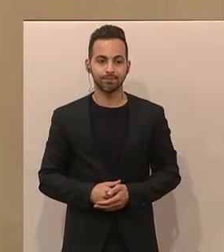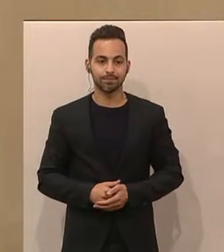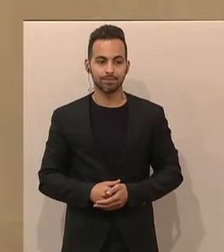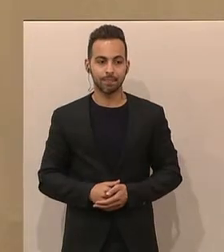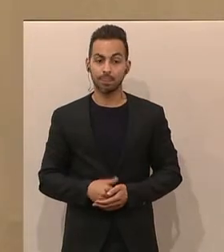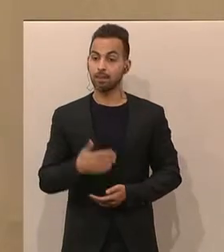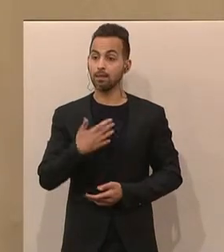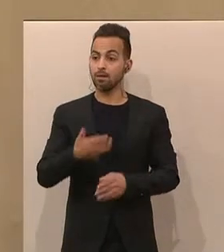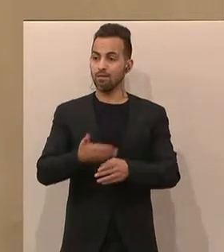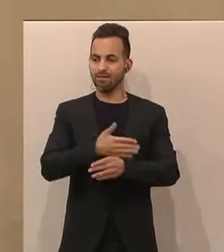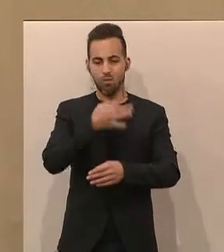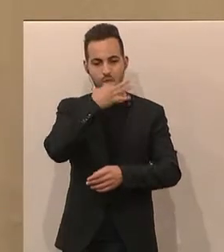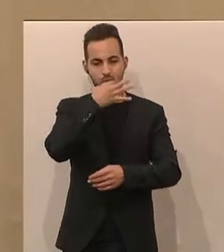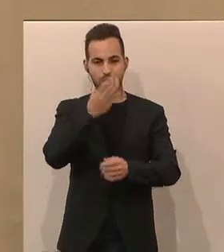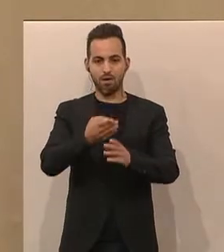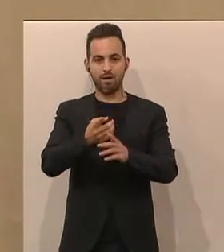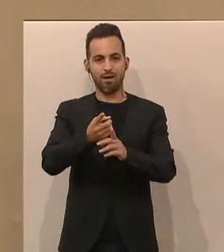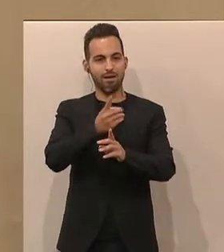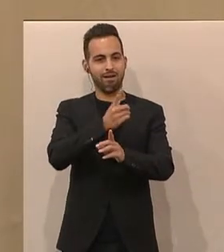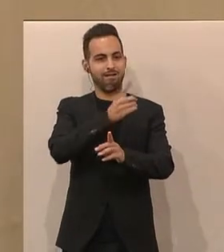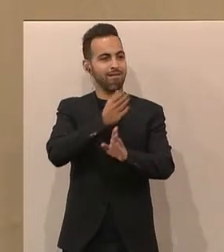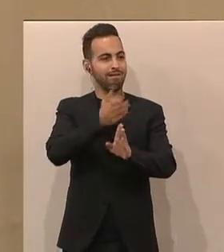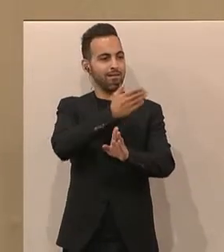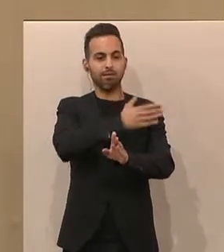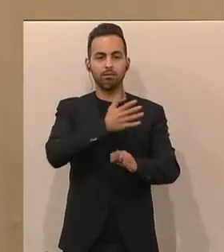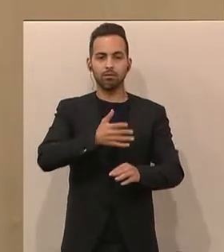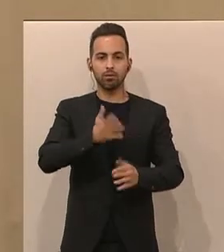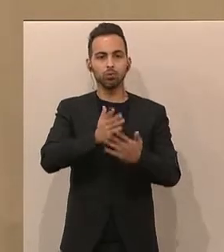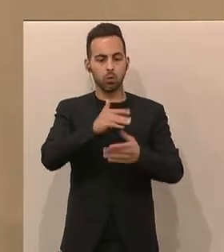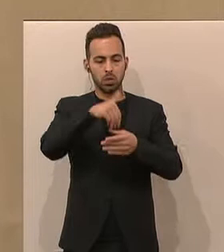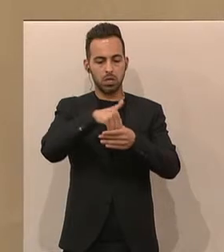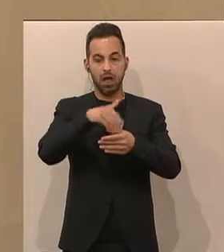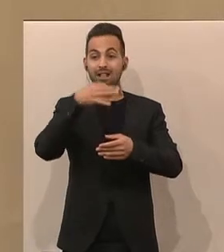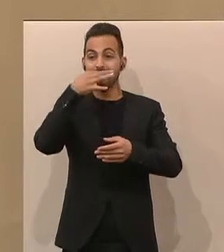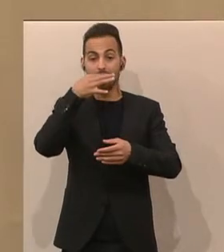Meine Vorredner haben mir inhaltlich sehr vieles vorweggenommen.